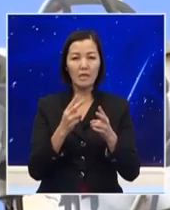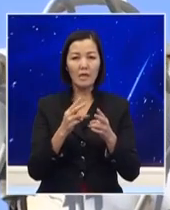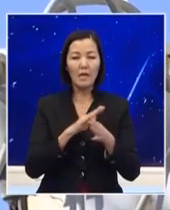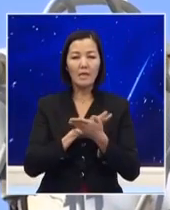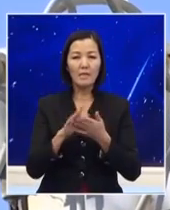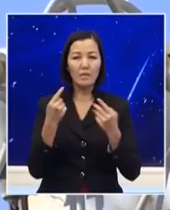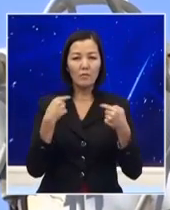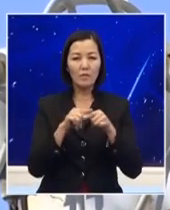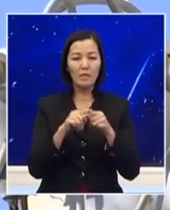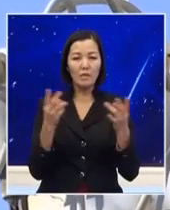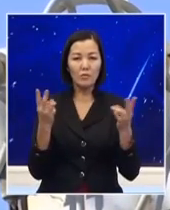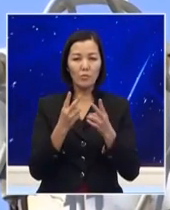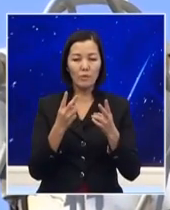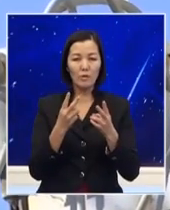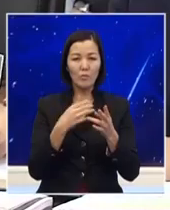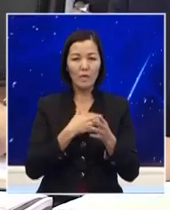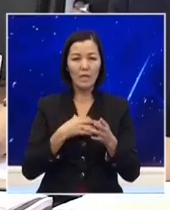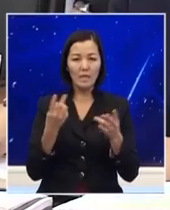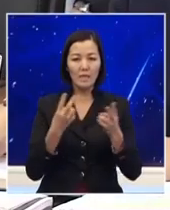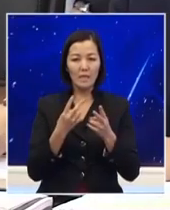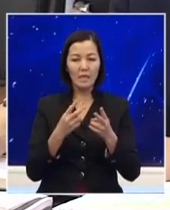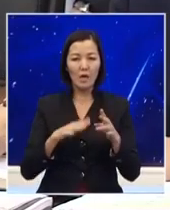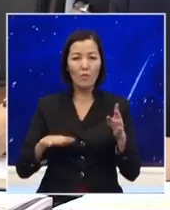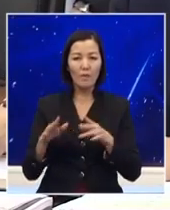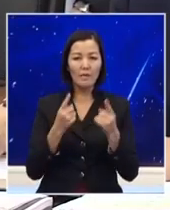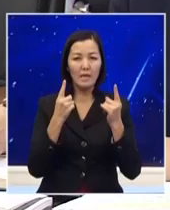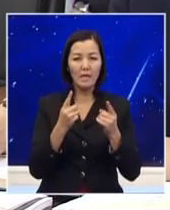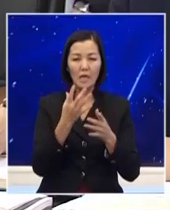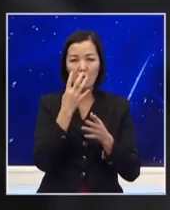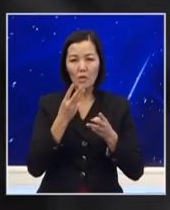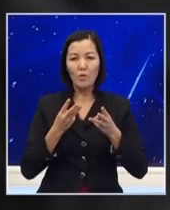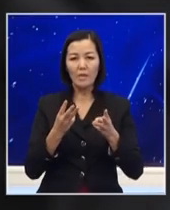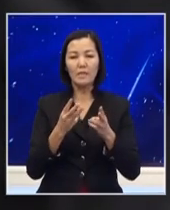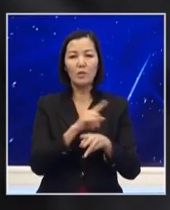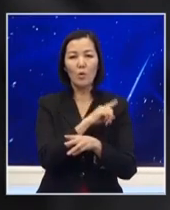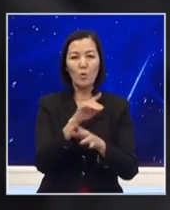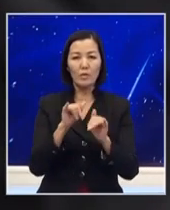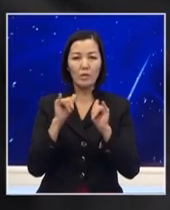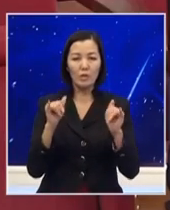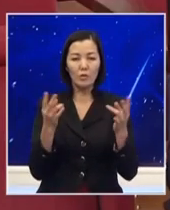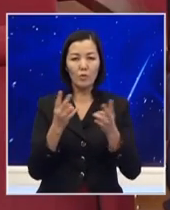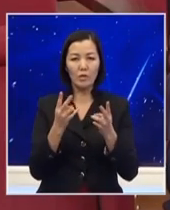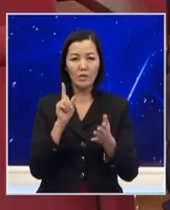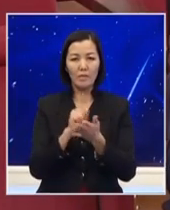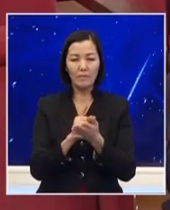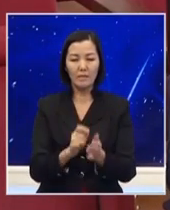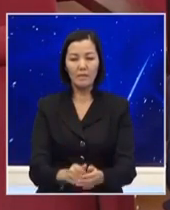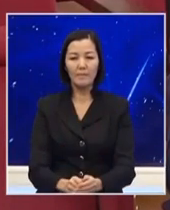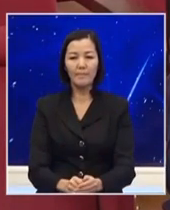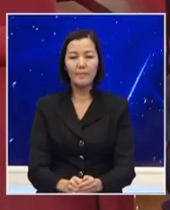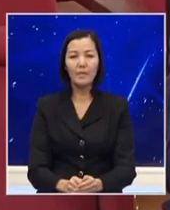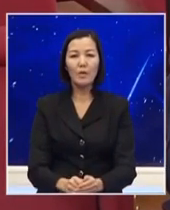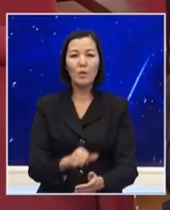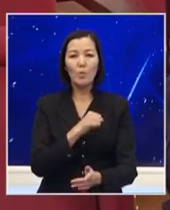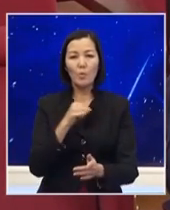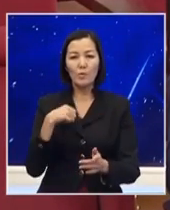техникасын көбейту маңыздылығына тоқталды. Сонымен қатар аумақтағы ірі жылыту қазандығы қуатын арттыруға мұқтаж. Ауданда өзіміздің